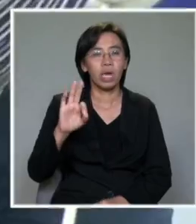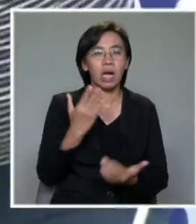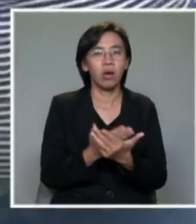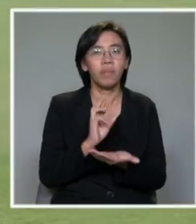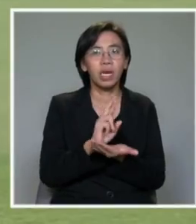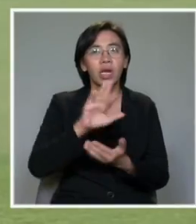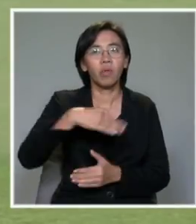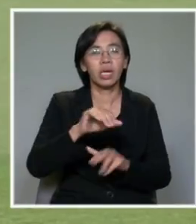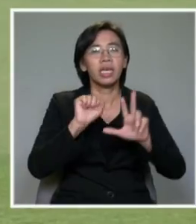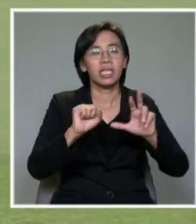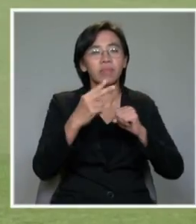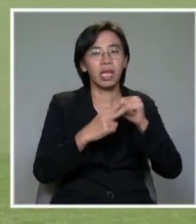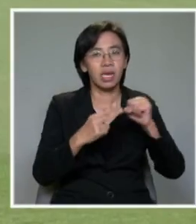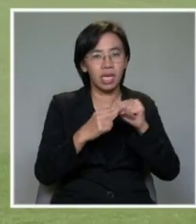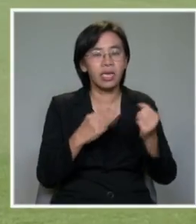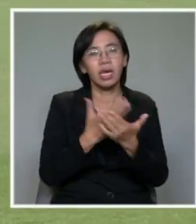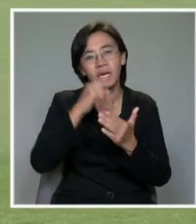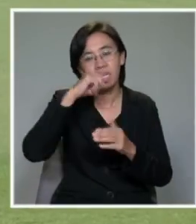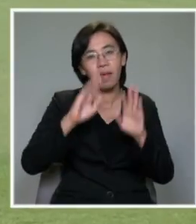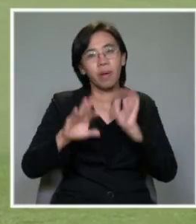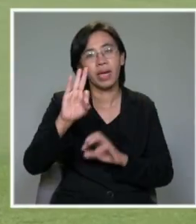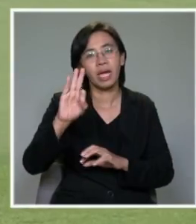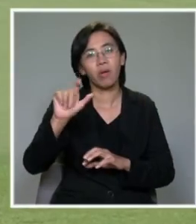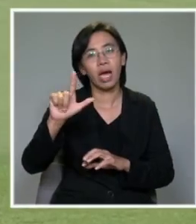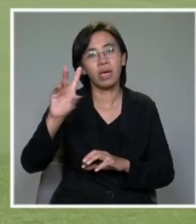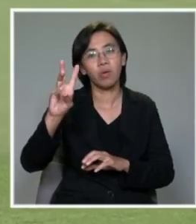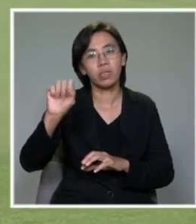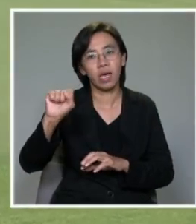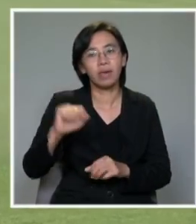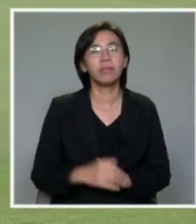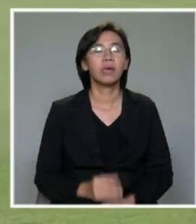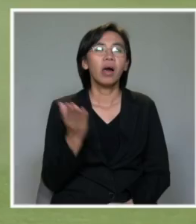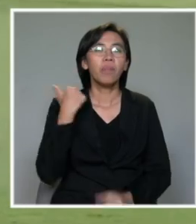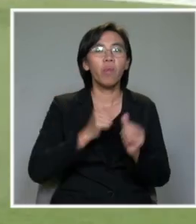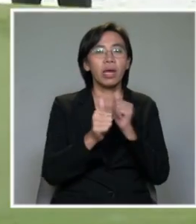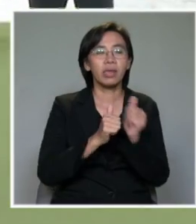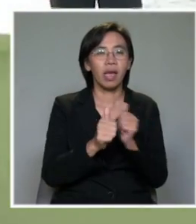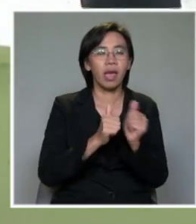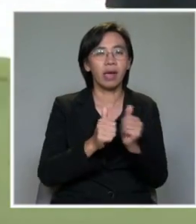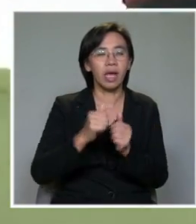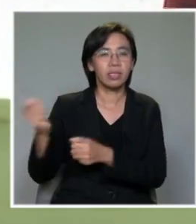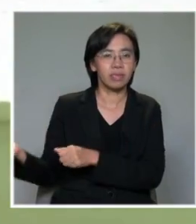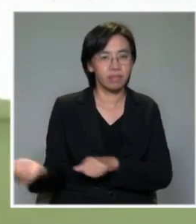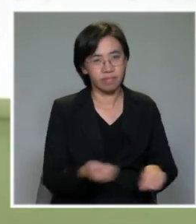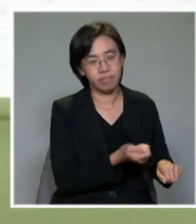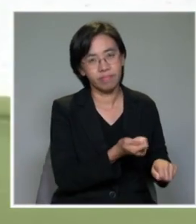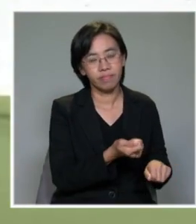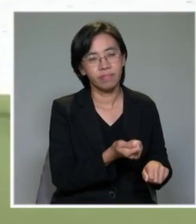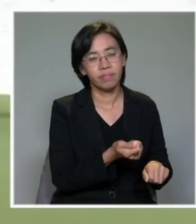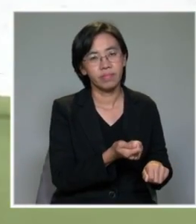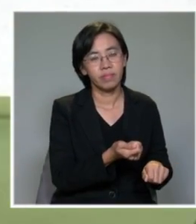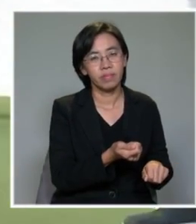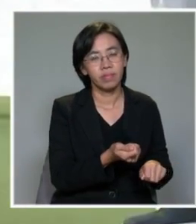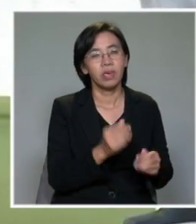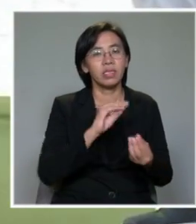างวัลรวม 300,000 เหรียญสหรัฐหรือประมาณ 9,600,000 บาทนะครับเมื่อวานนี้แข่งขันกันที่สนามไทยคันที่คลับพาจะ10ที่